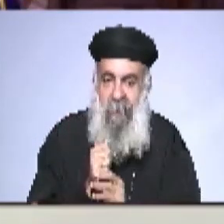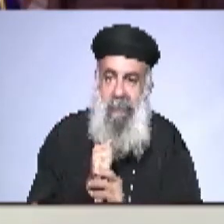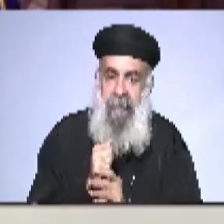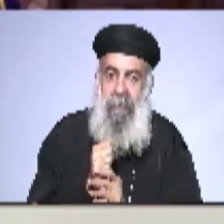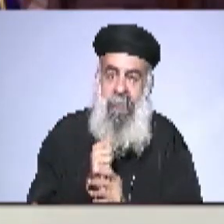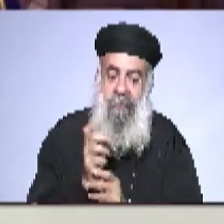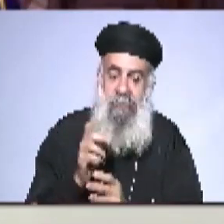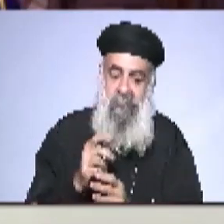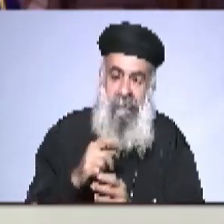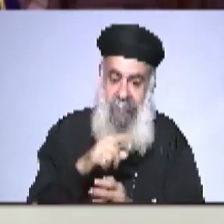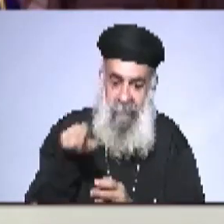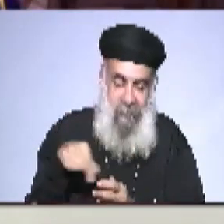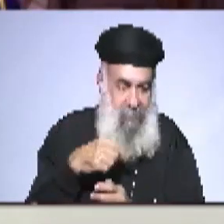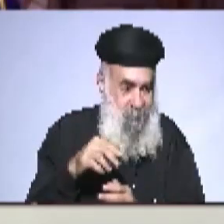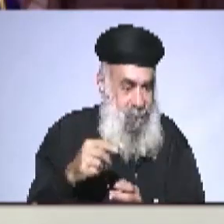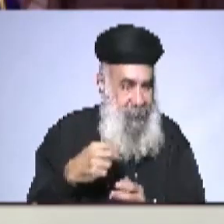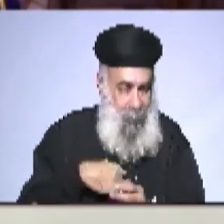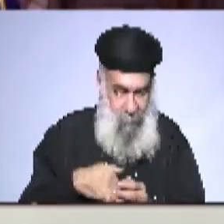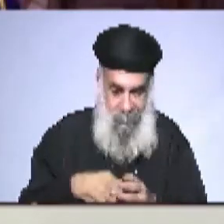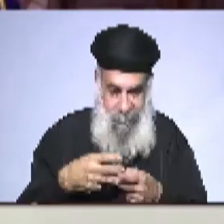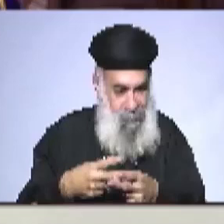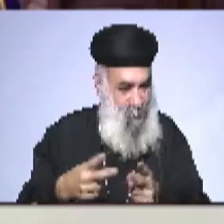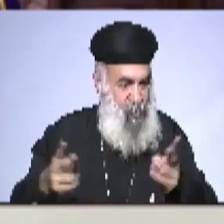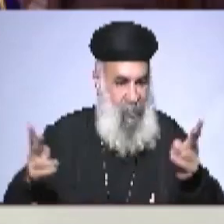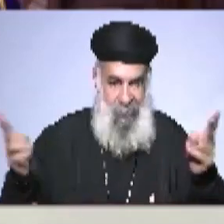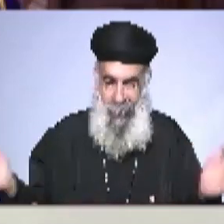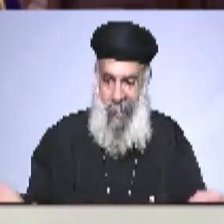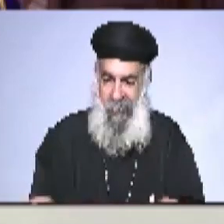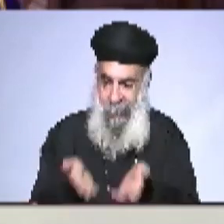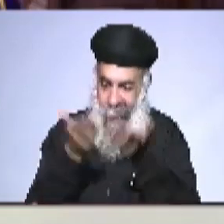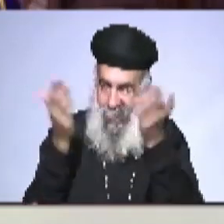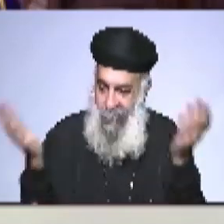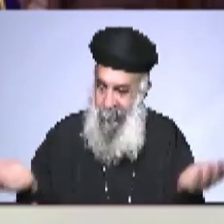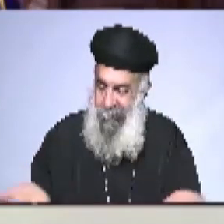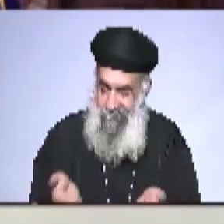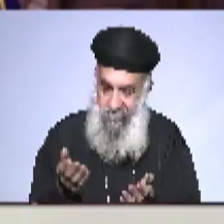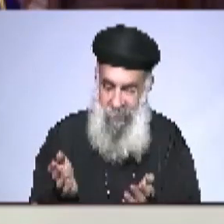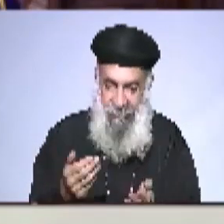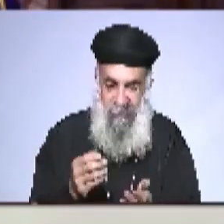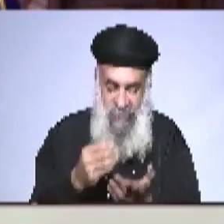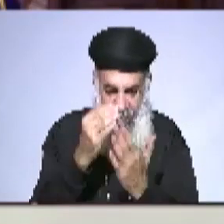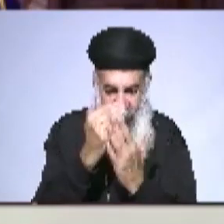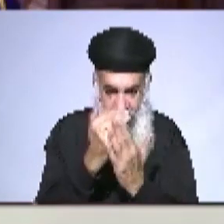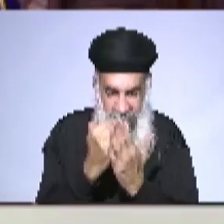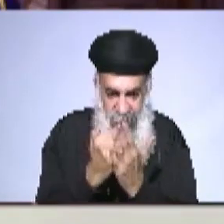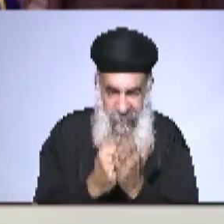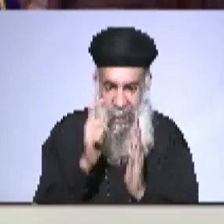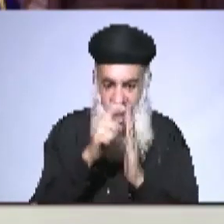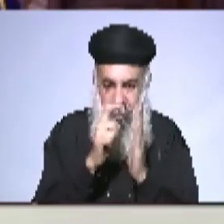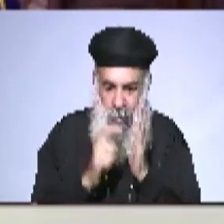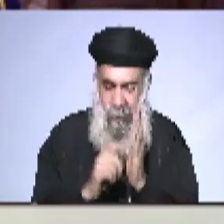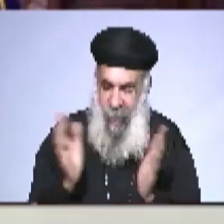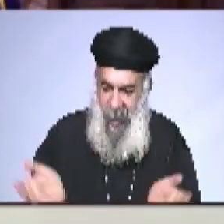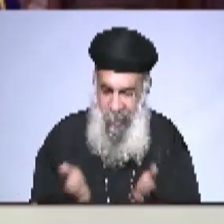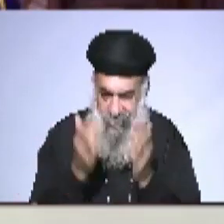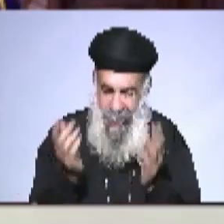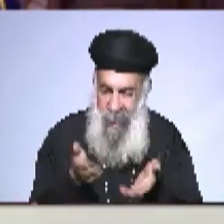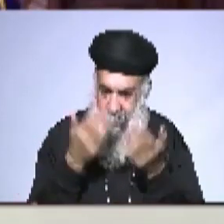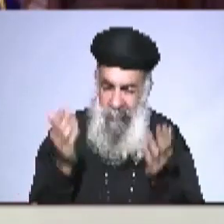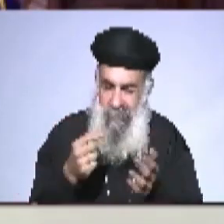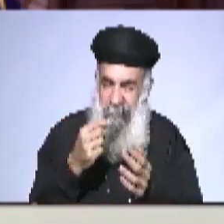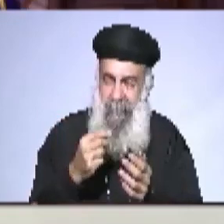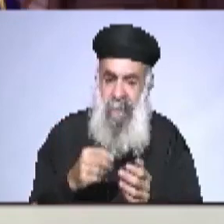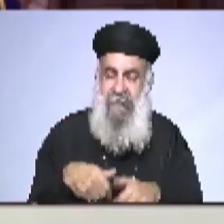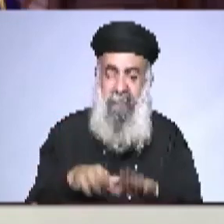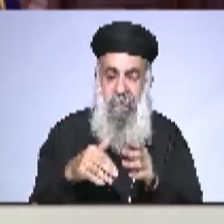دلوقتي عايزين يخلي الموضوع مفتوح ان بدون شرط او قيد ومحبه غير مشروطه وكلام